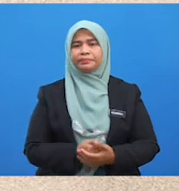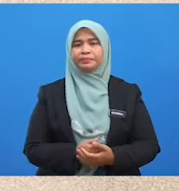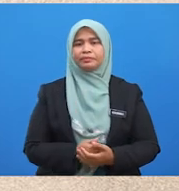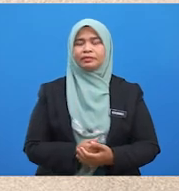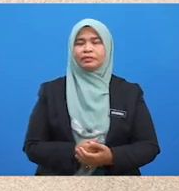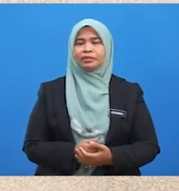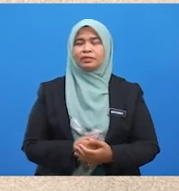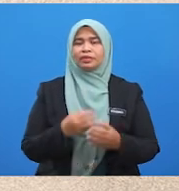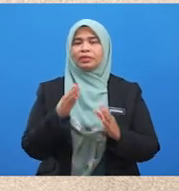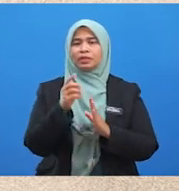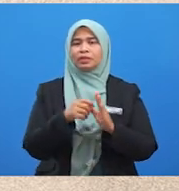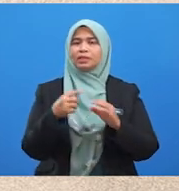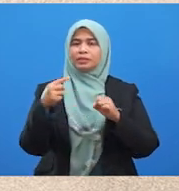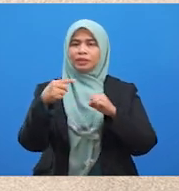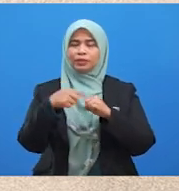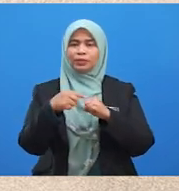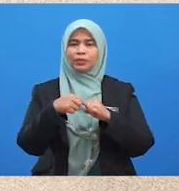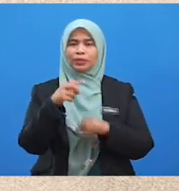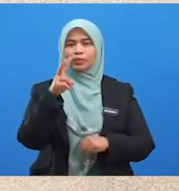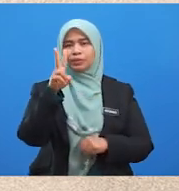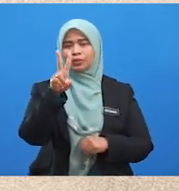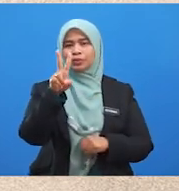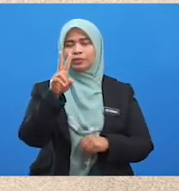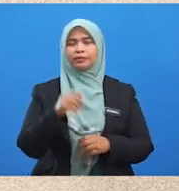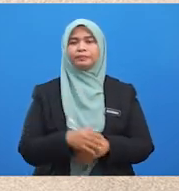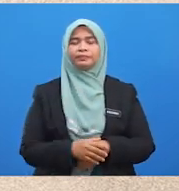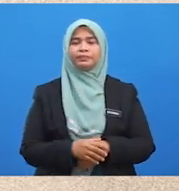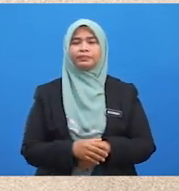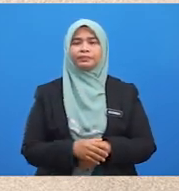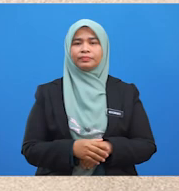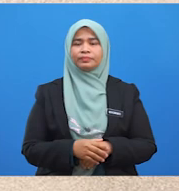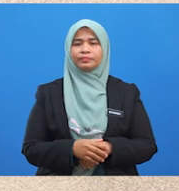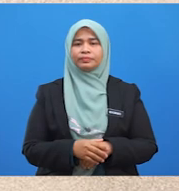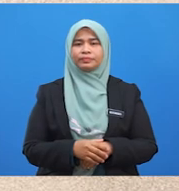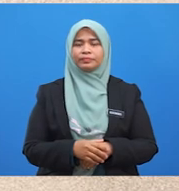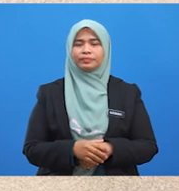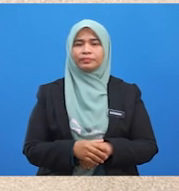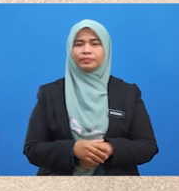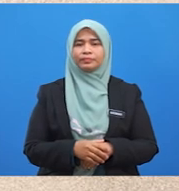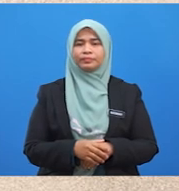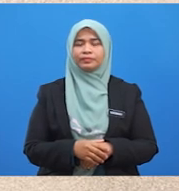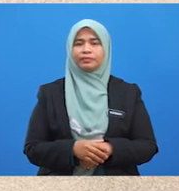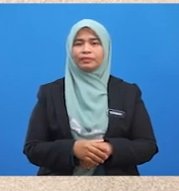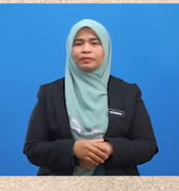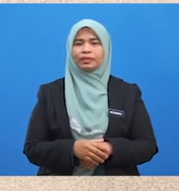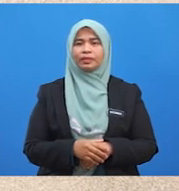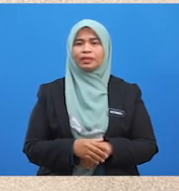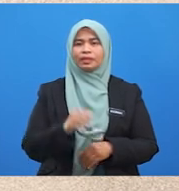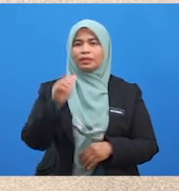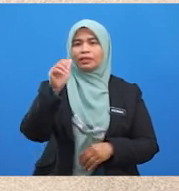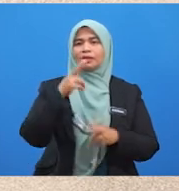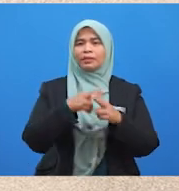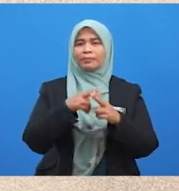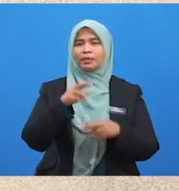Seterusnya, watak sampingan yang terakhir dalam drama mahkamah ini ialah tertuduh kedua, iaitu